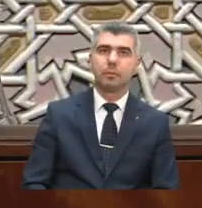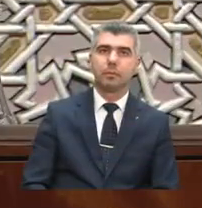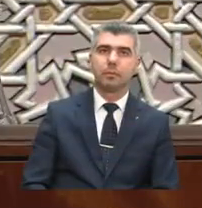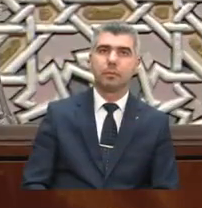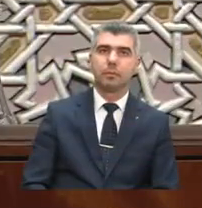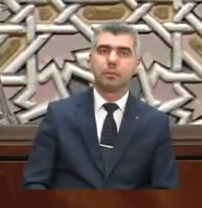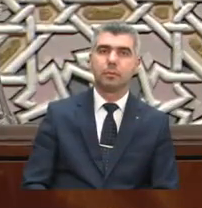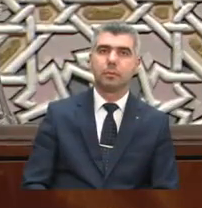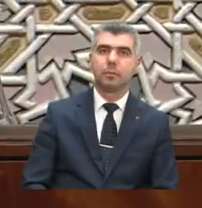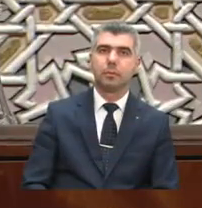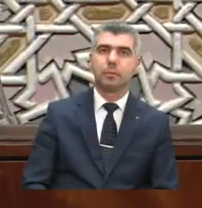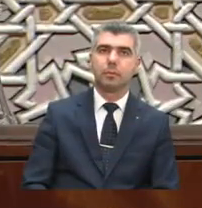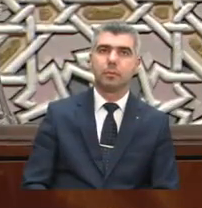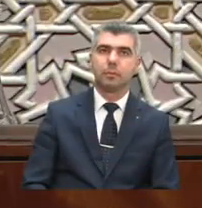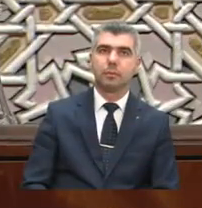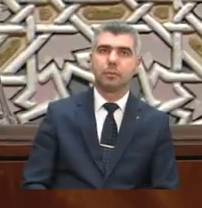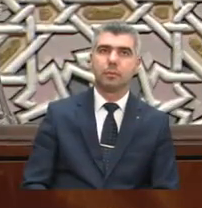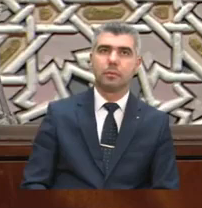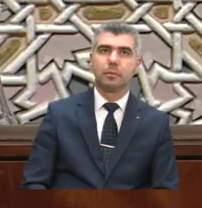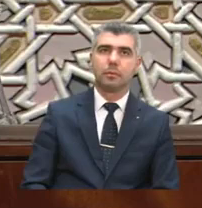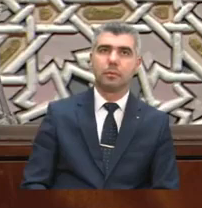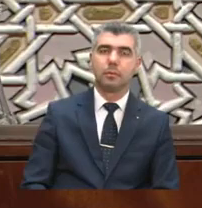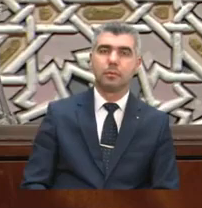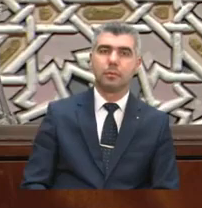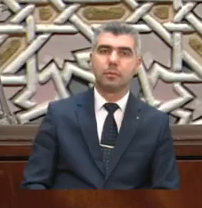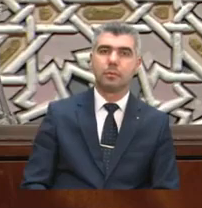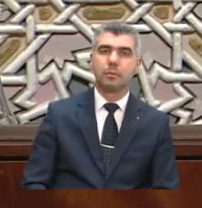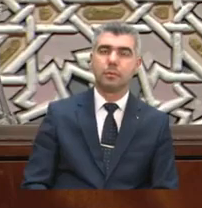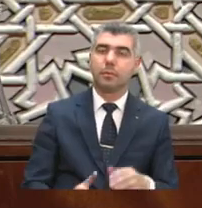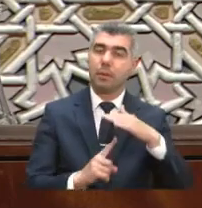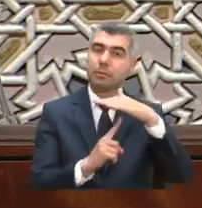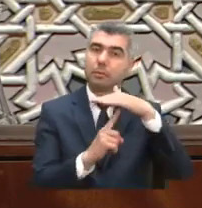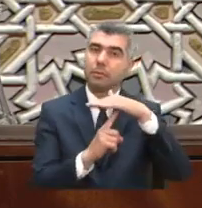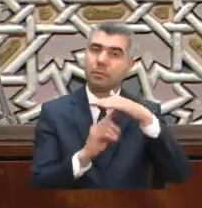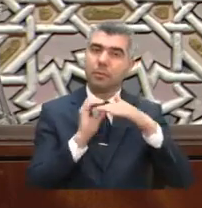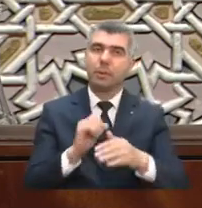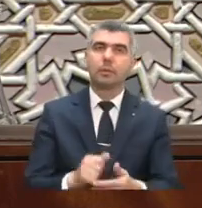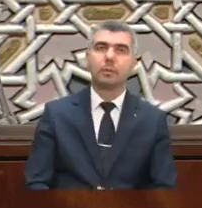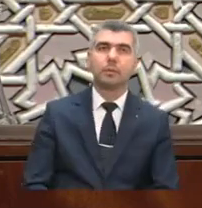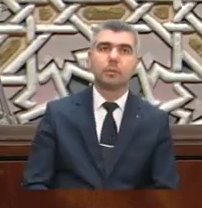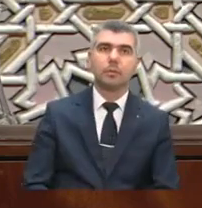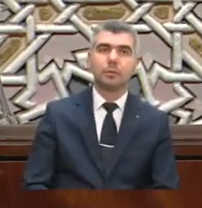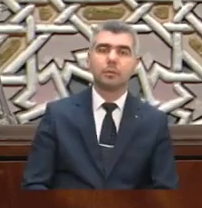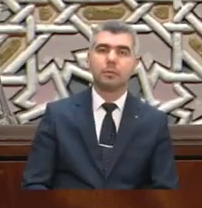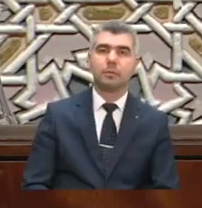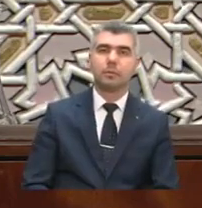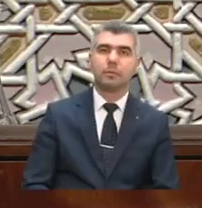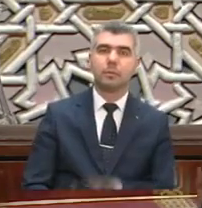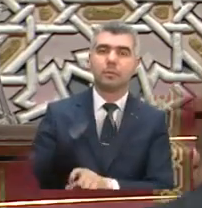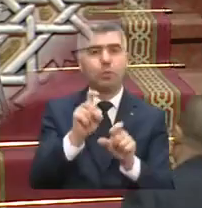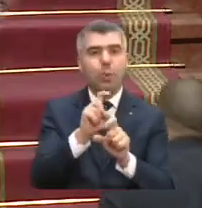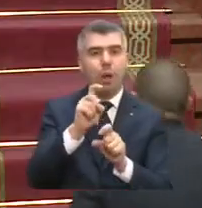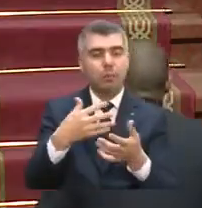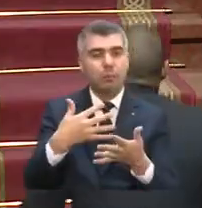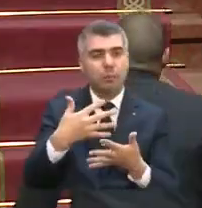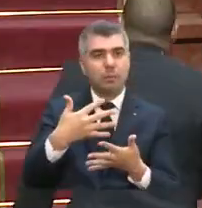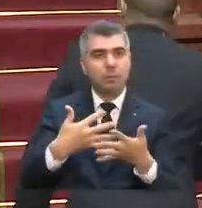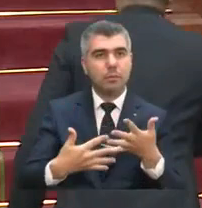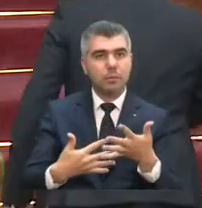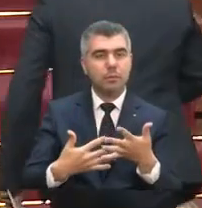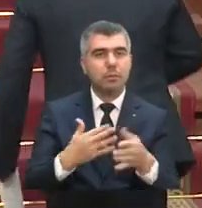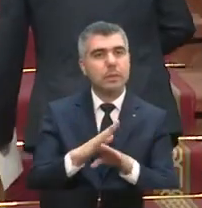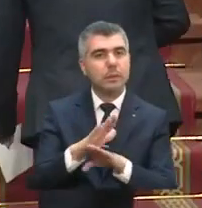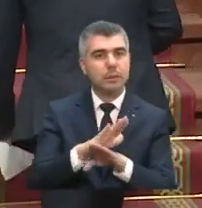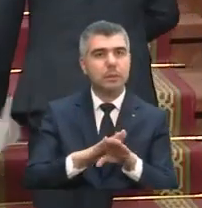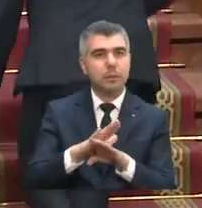آخر نقطة نظام وهو وخاوركم خلق لا نظام، ولكن معليش لابد شوية الحركية. تفضل. المرجو أن